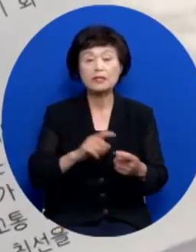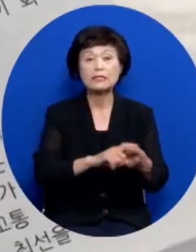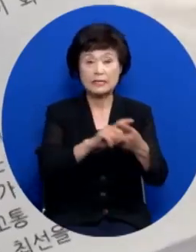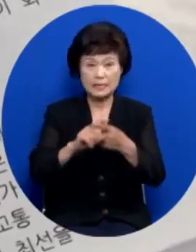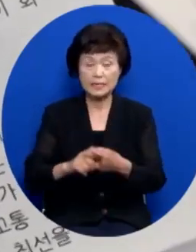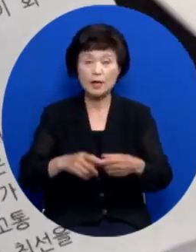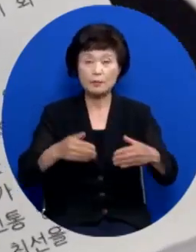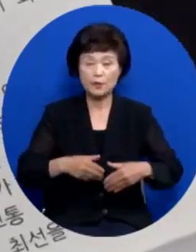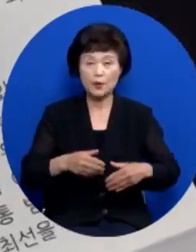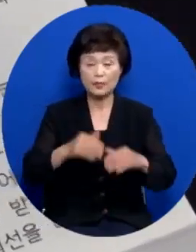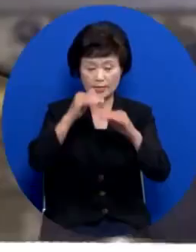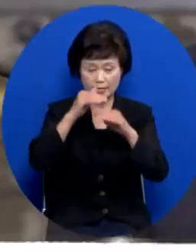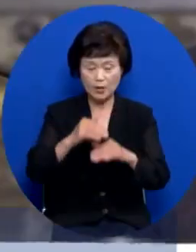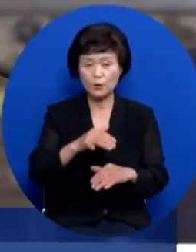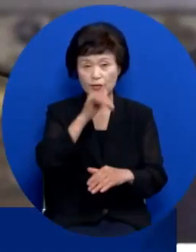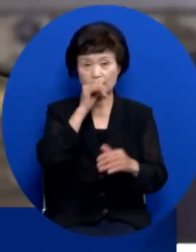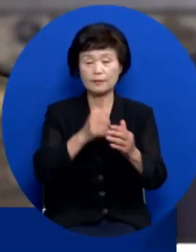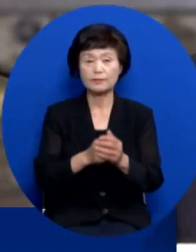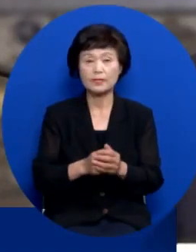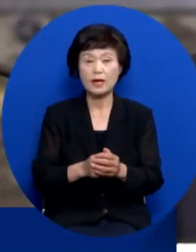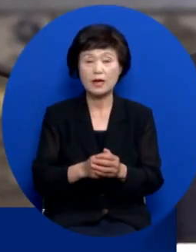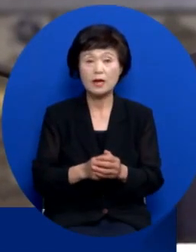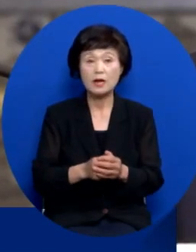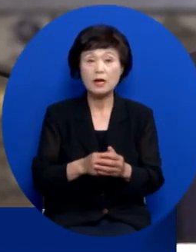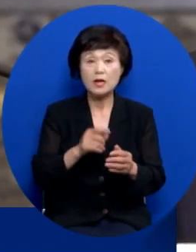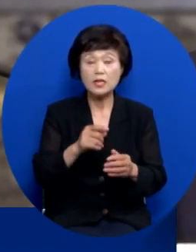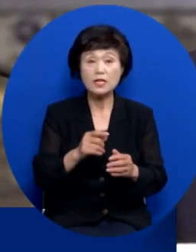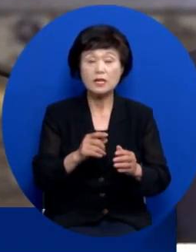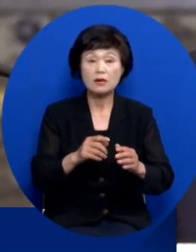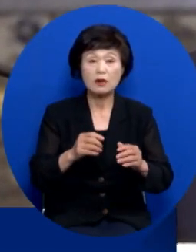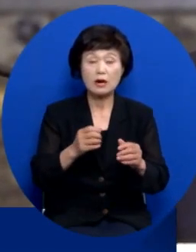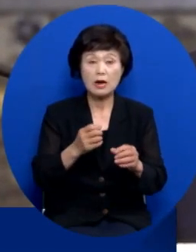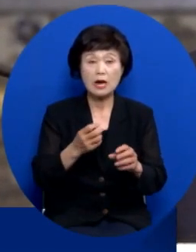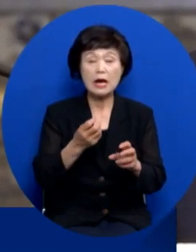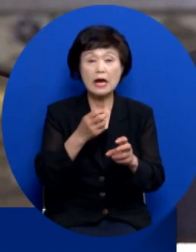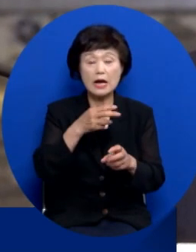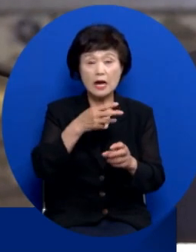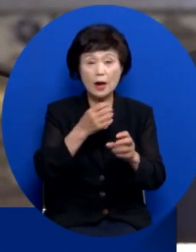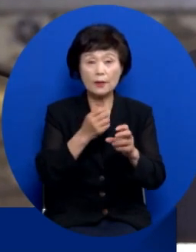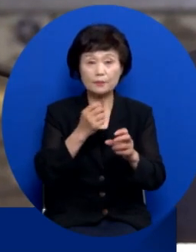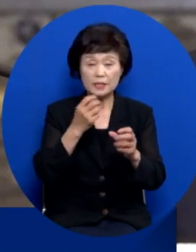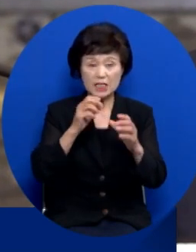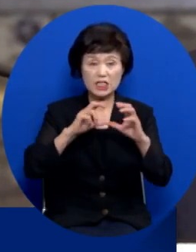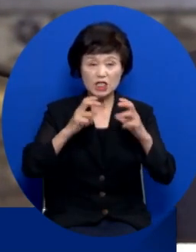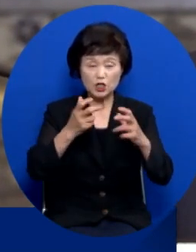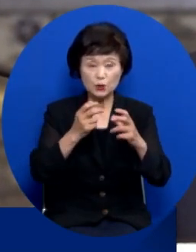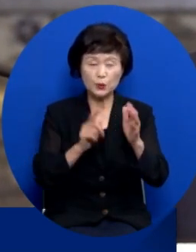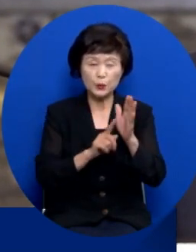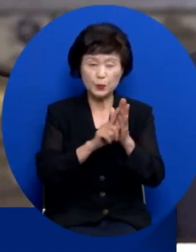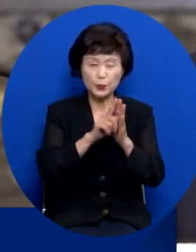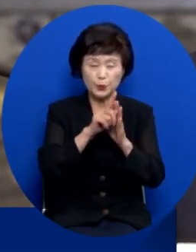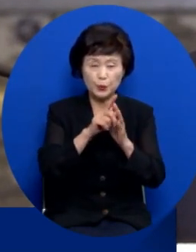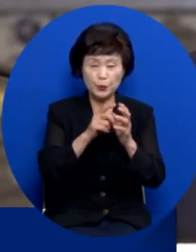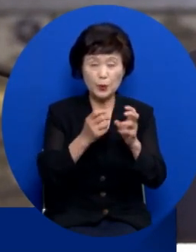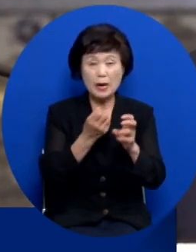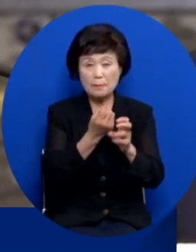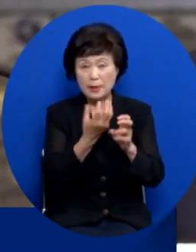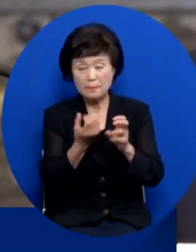담겼습니다. 구체적이고 실효성 있는 온실가스 감축 계획을 마련하고 나부터 실천해